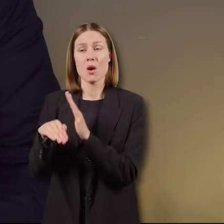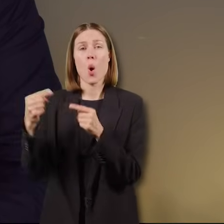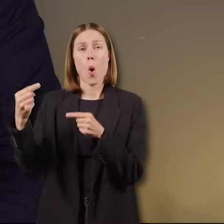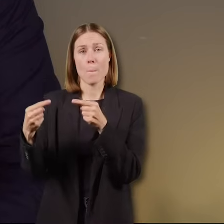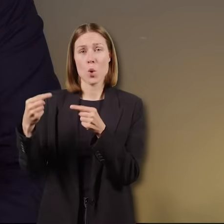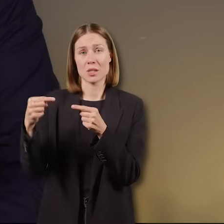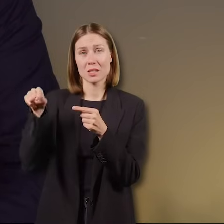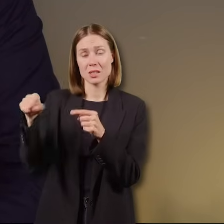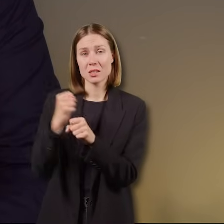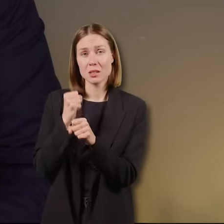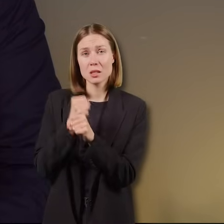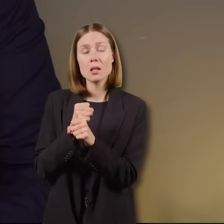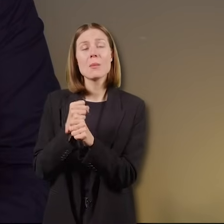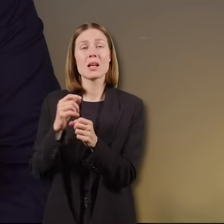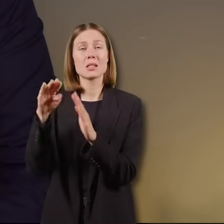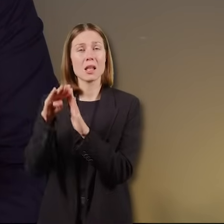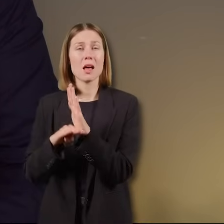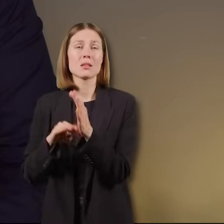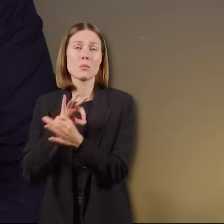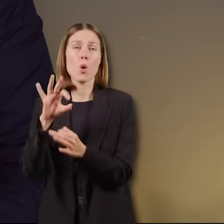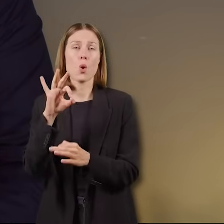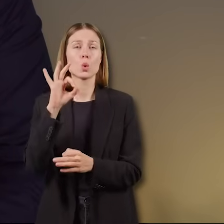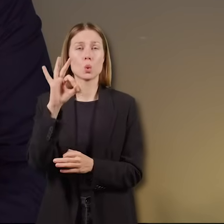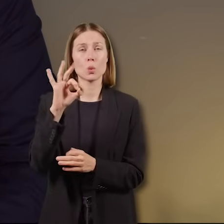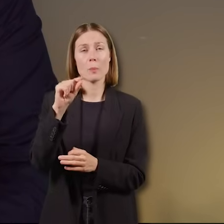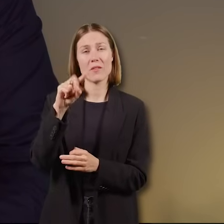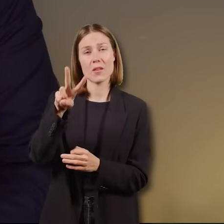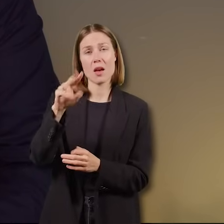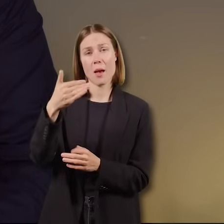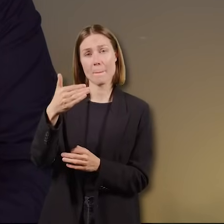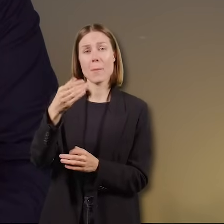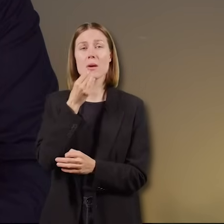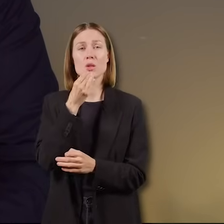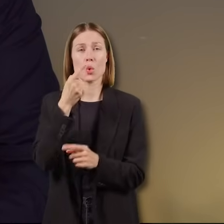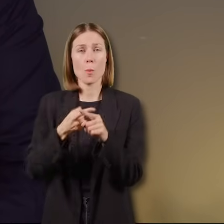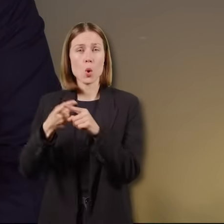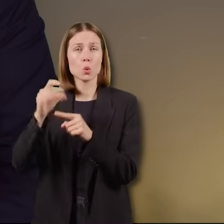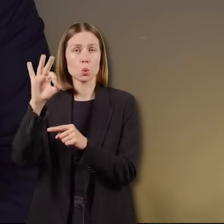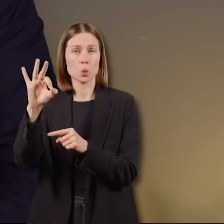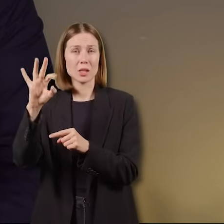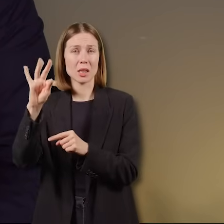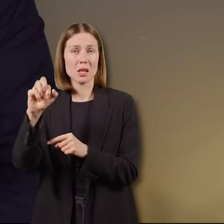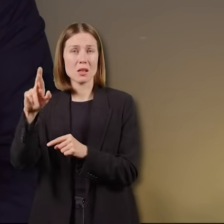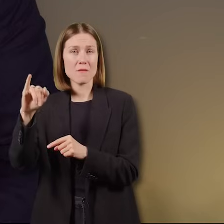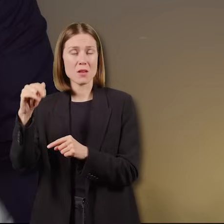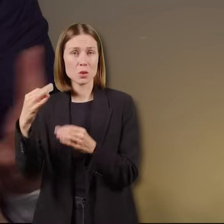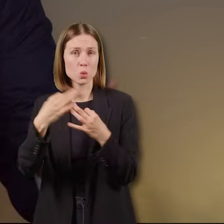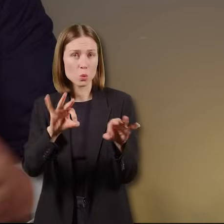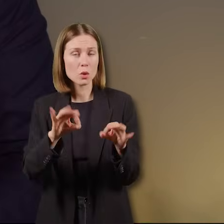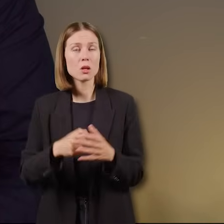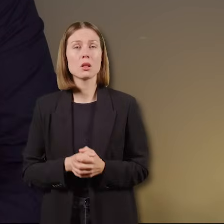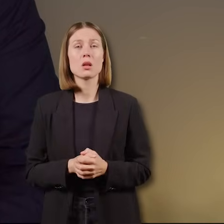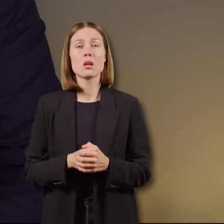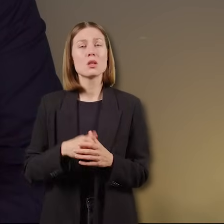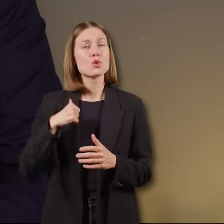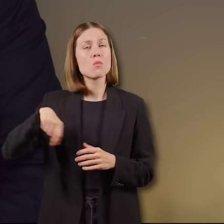opozicijoje, teikėm įstatymo projektus dėl nulinio tarifo, PVM nulinio tarifo maisto produktams, tiesiog minėjom